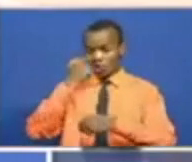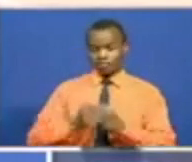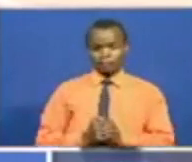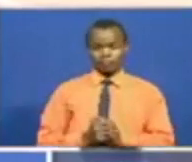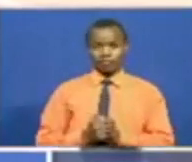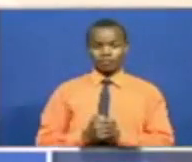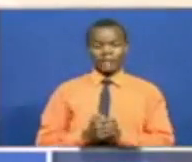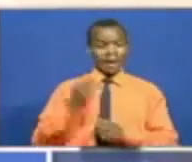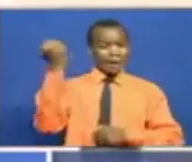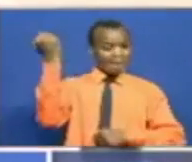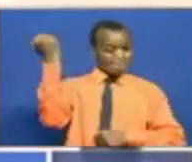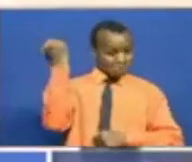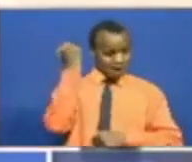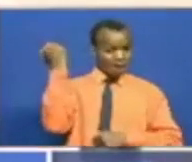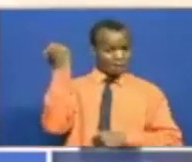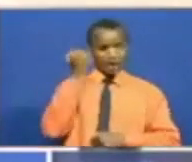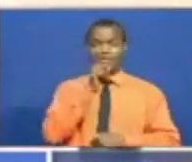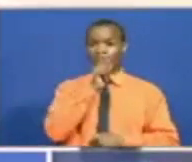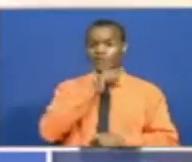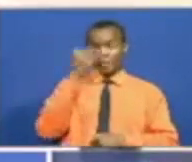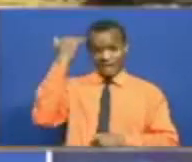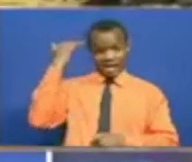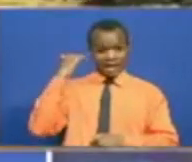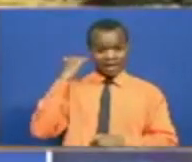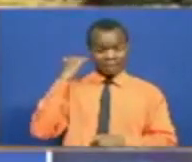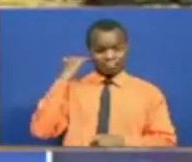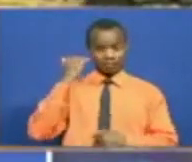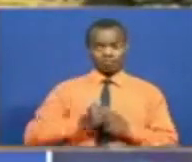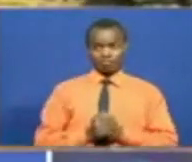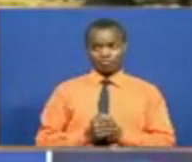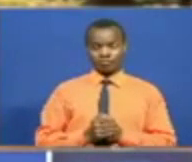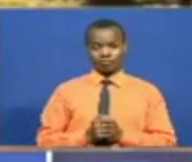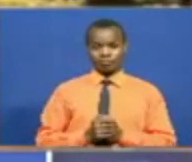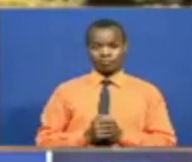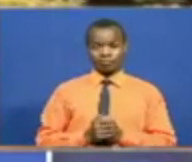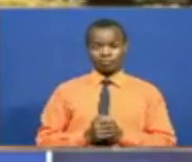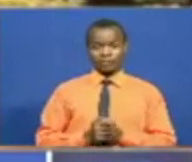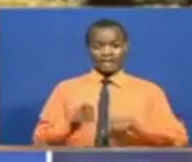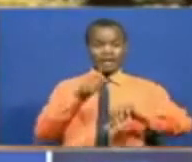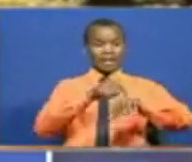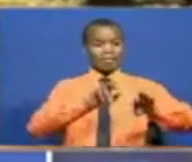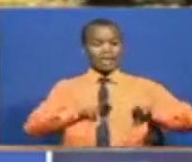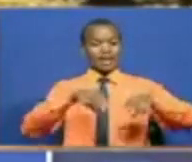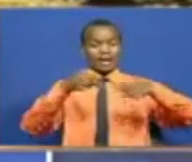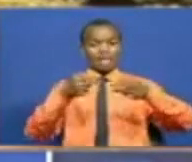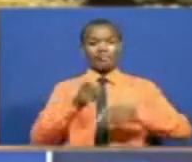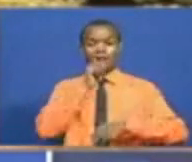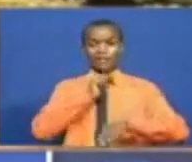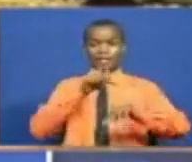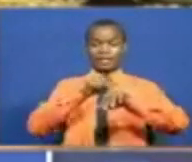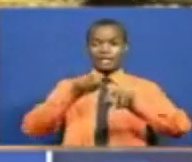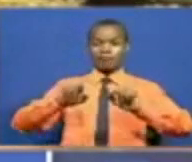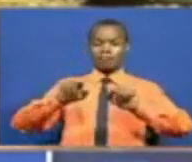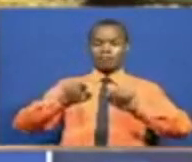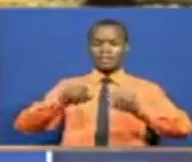kwa kichwa, akona majeraha kubwa kwa kichwa yake. Sasa wakati walimaliza shughuli wakienda kuchukua magari kama saa